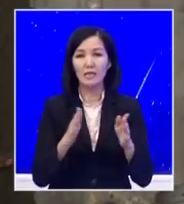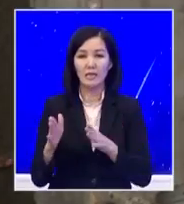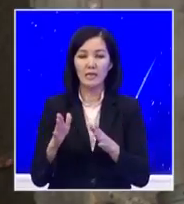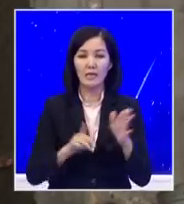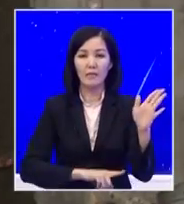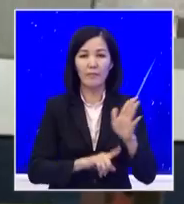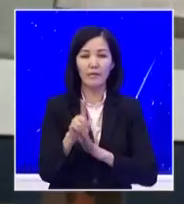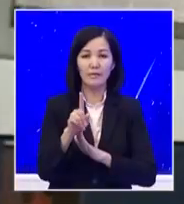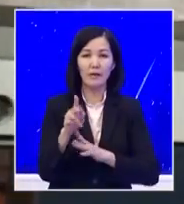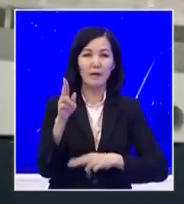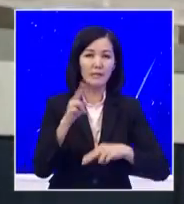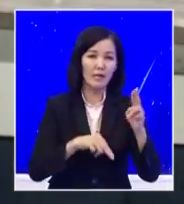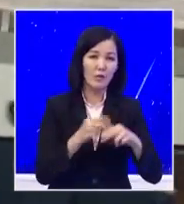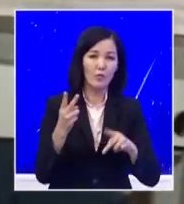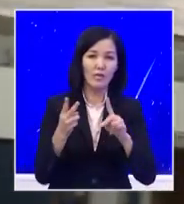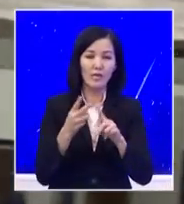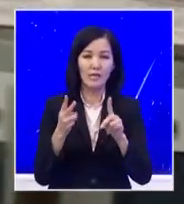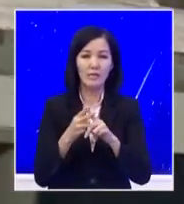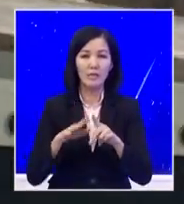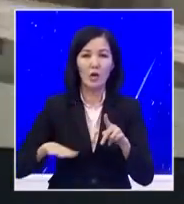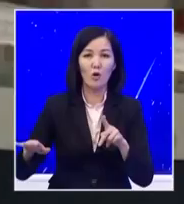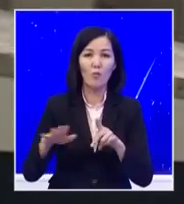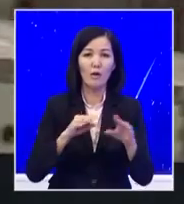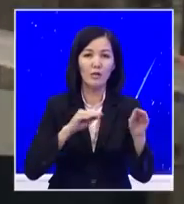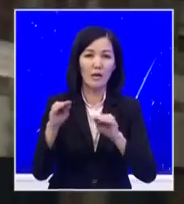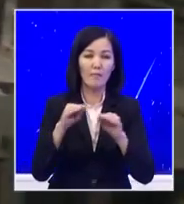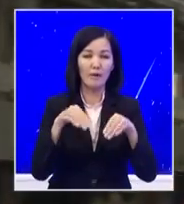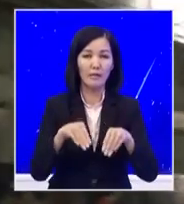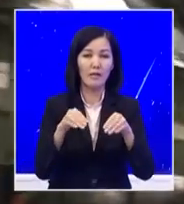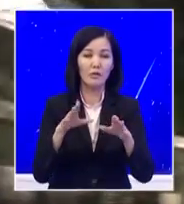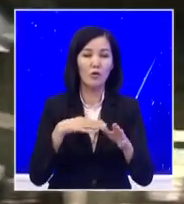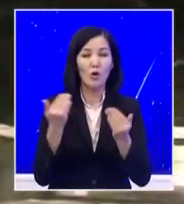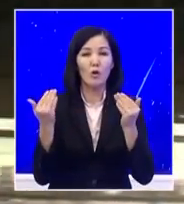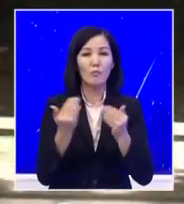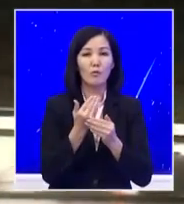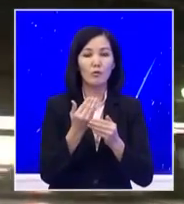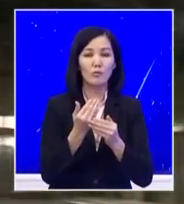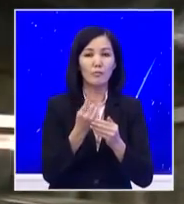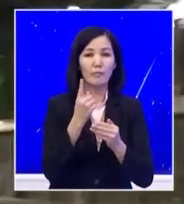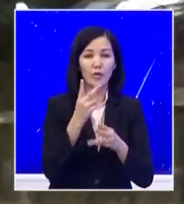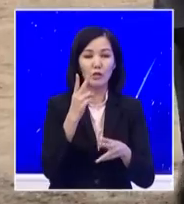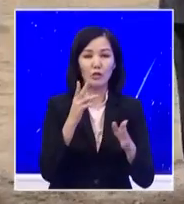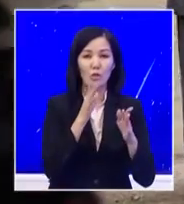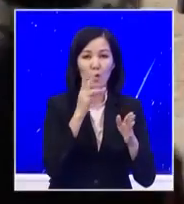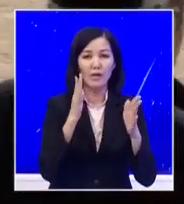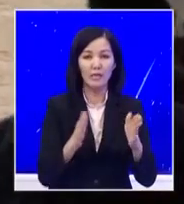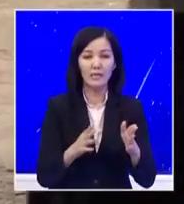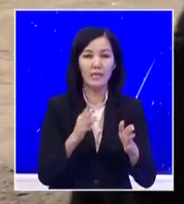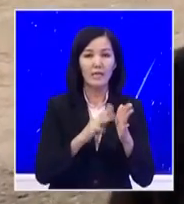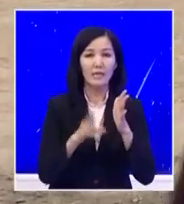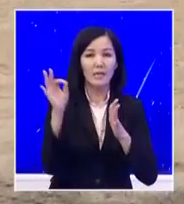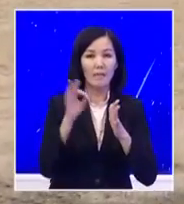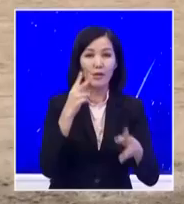Алғашқысы бассейнді салу, екіншісі аумағын абаттандыру. Бүгінге біріншісі 80%-ға дайын. Әкімге сыртқы